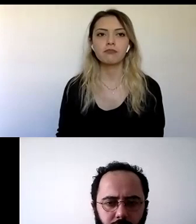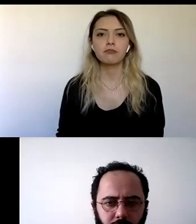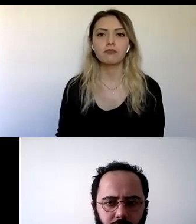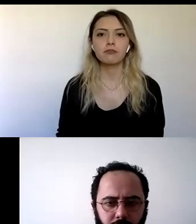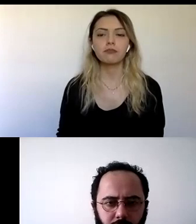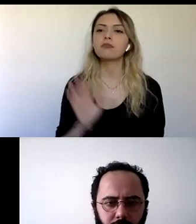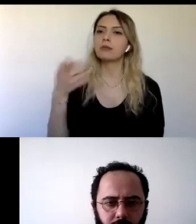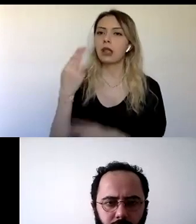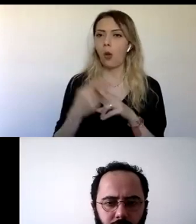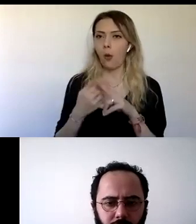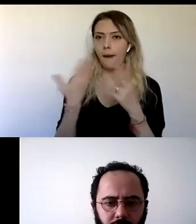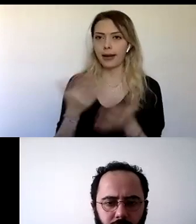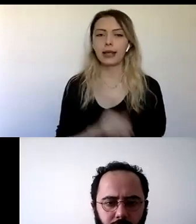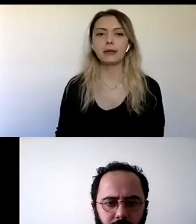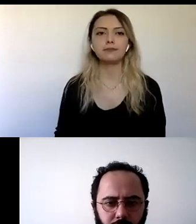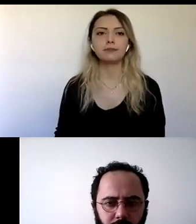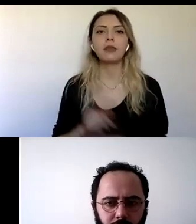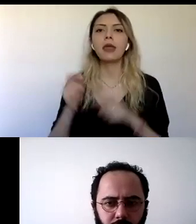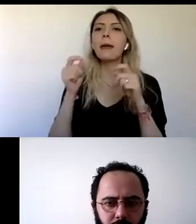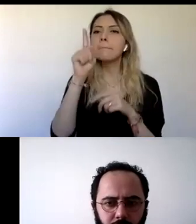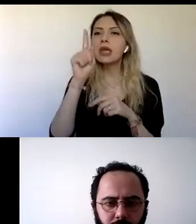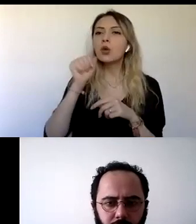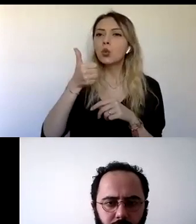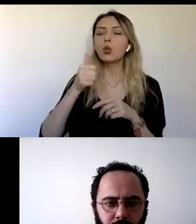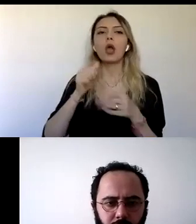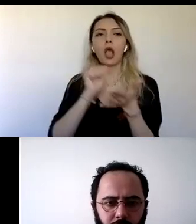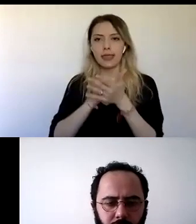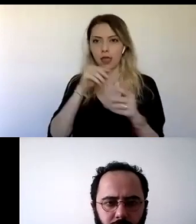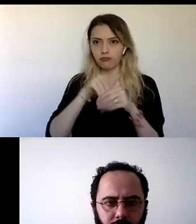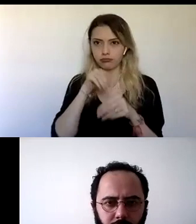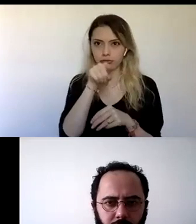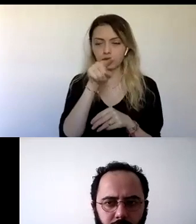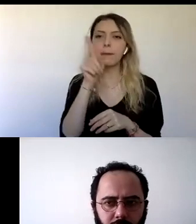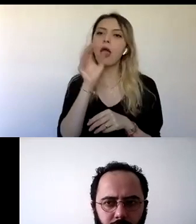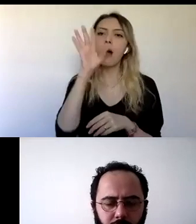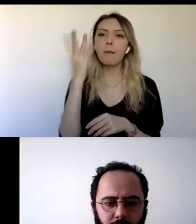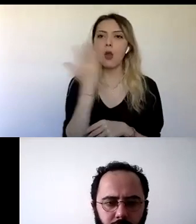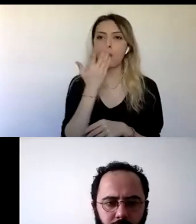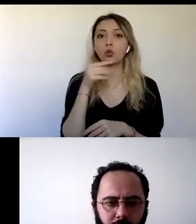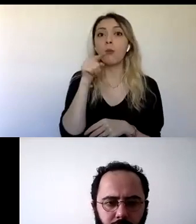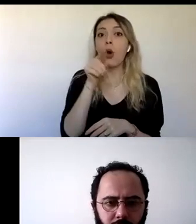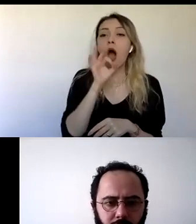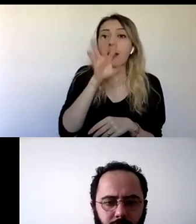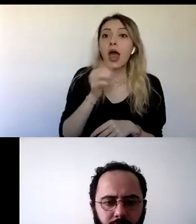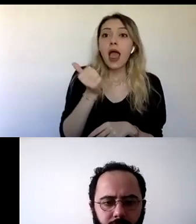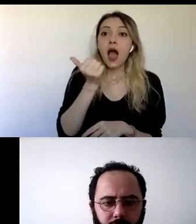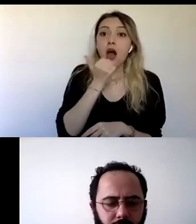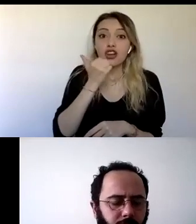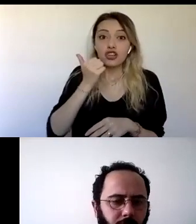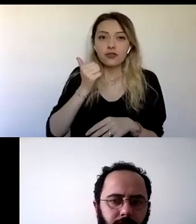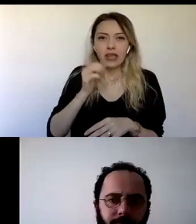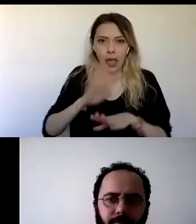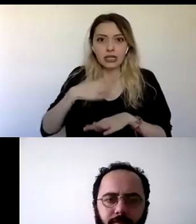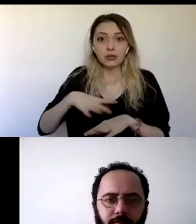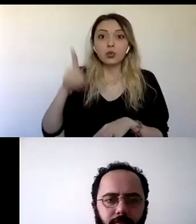bir haber okudunuz Bir Gün Gazetesi'nde ya da herhangi bir gazetede. Bu haberi arşivlemek istiyorsunuz. Çünkü belki erişim yasağı gelebilir. Ya